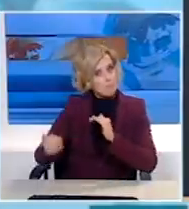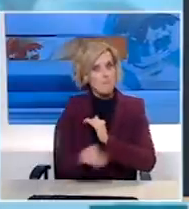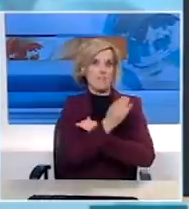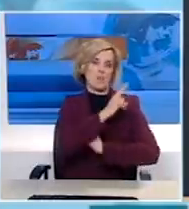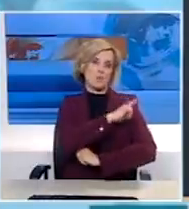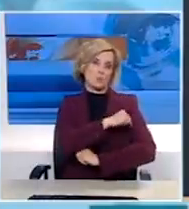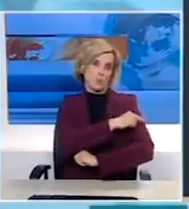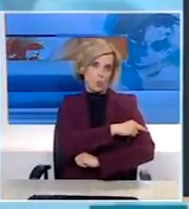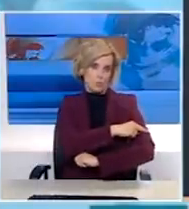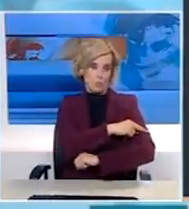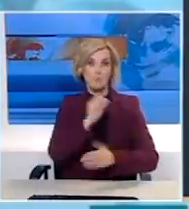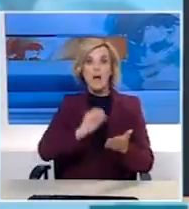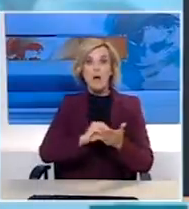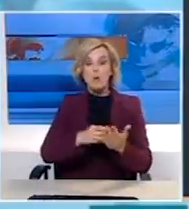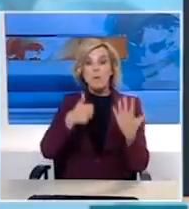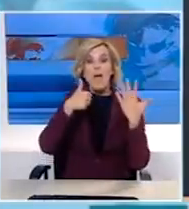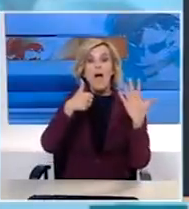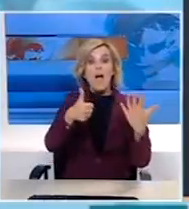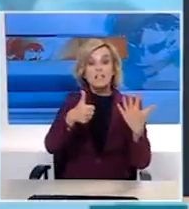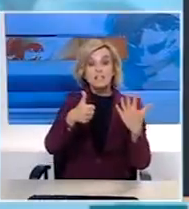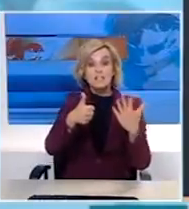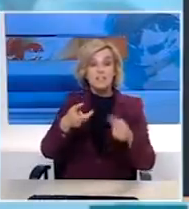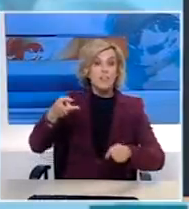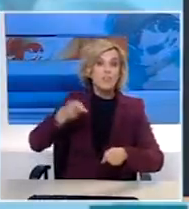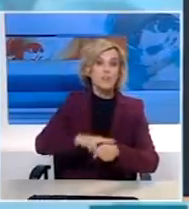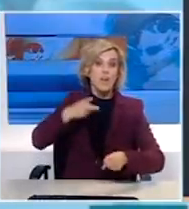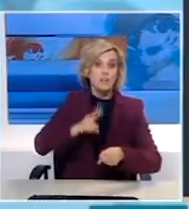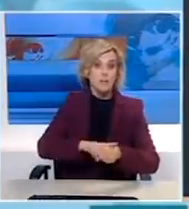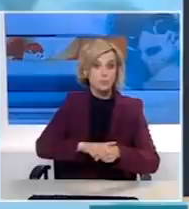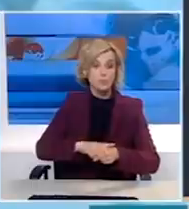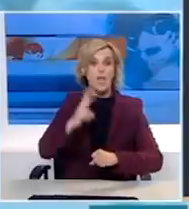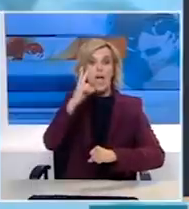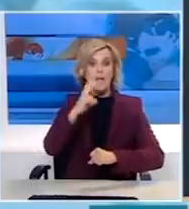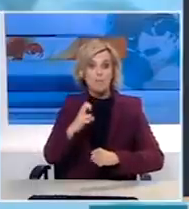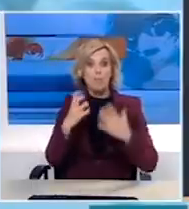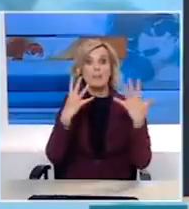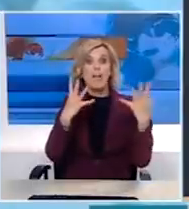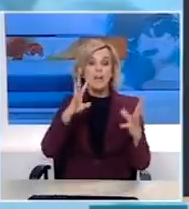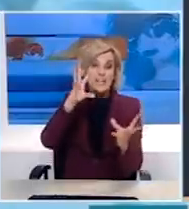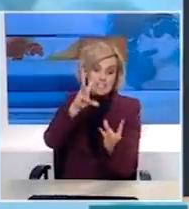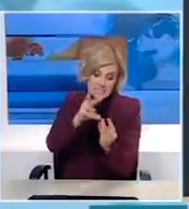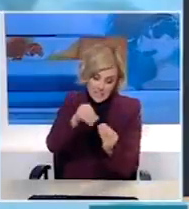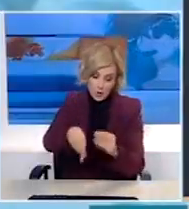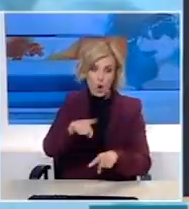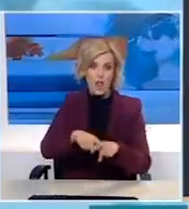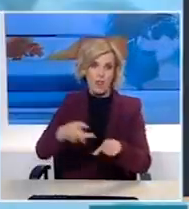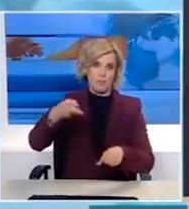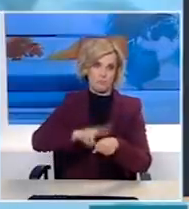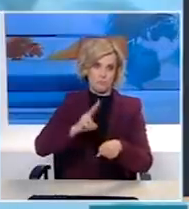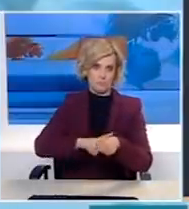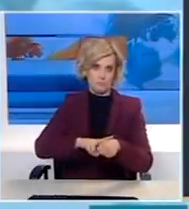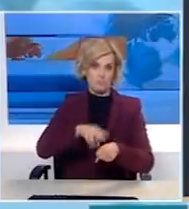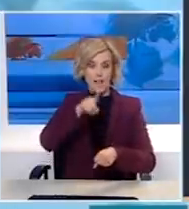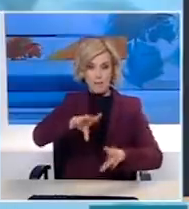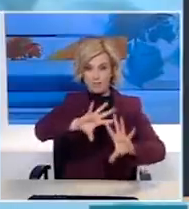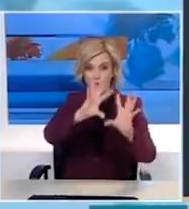Τέλος, έχουμε 6 ακόμα καταγεγραμμένους θανάτους και 79 συνολικά θανάτους στη χώρα. Το 29%,